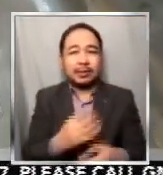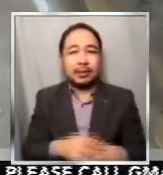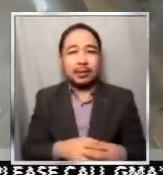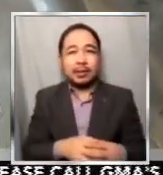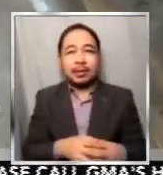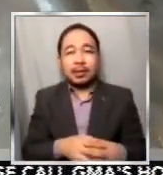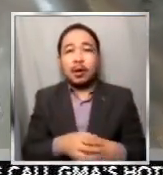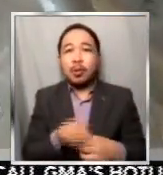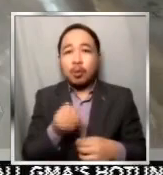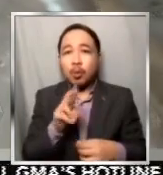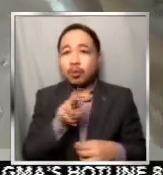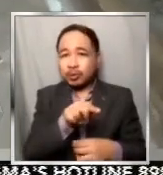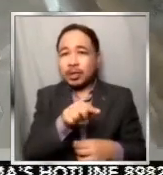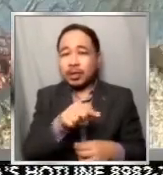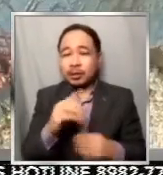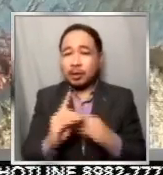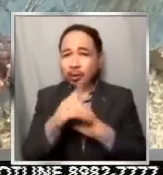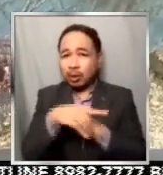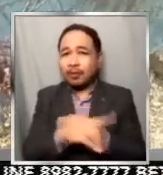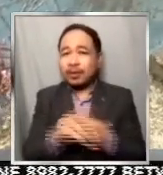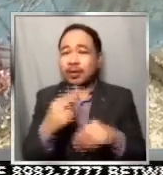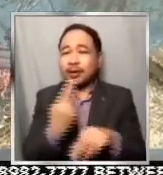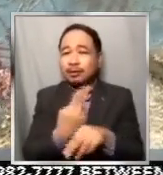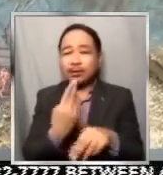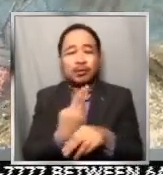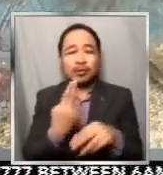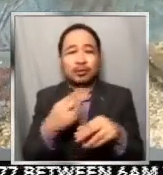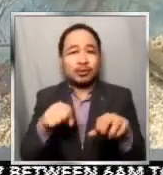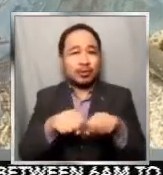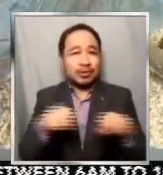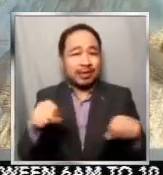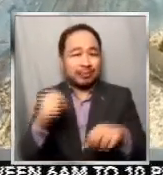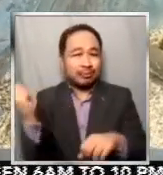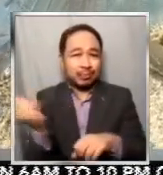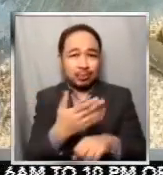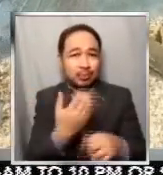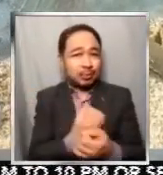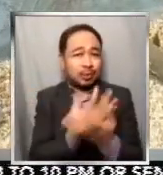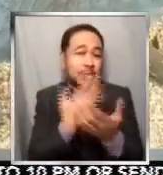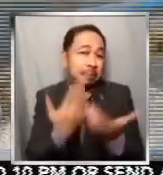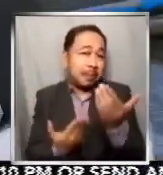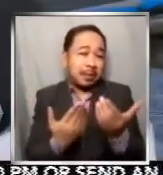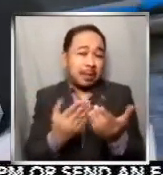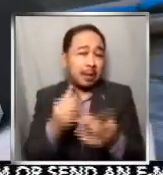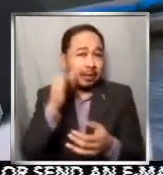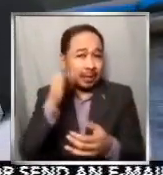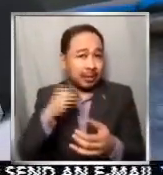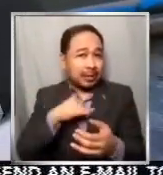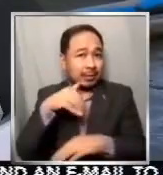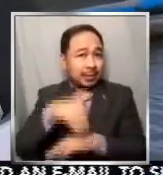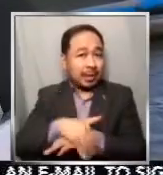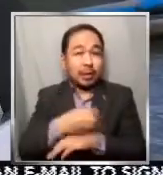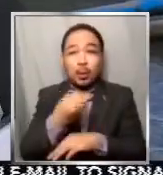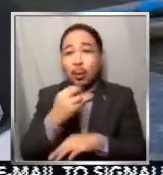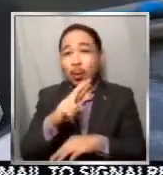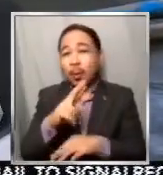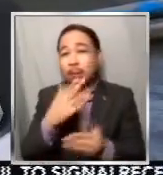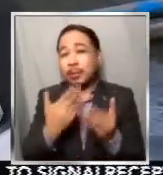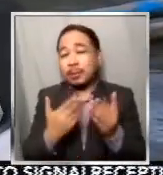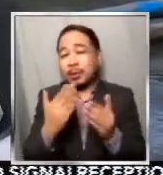dinanamita perhaps kagabi or nung umaga nung January